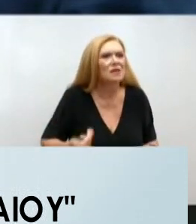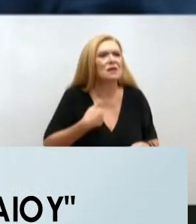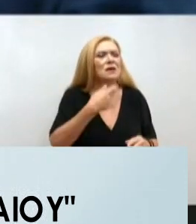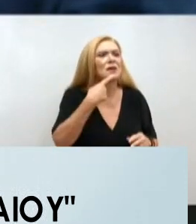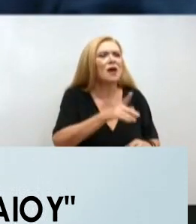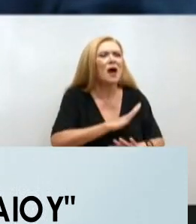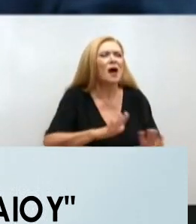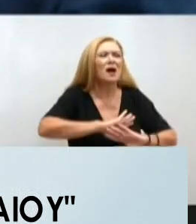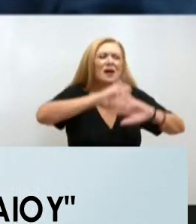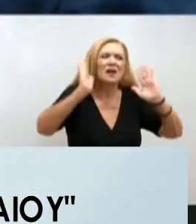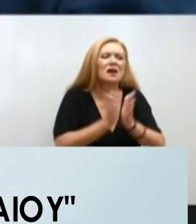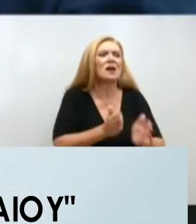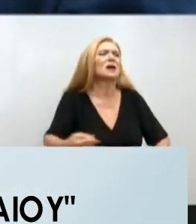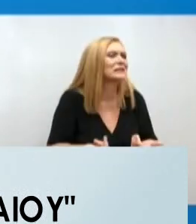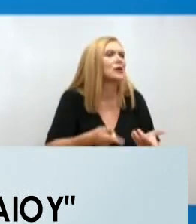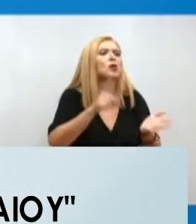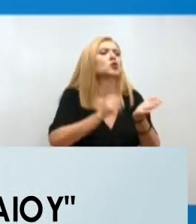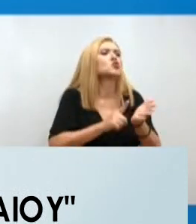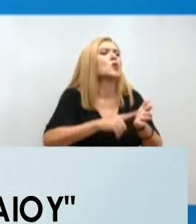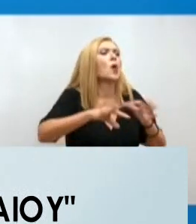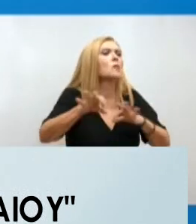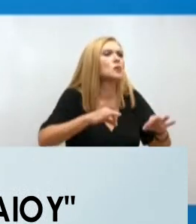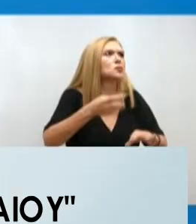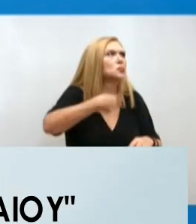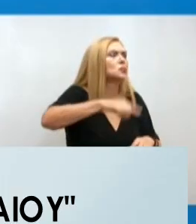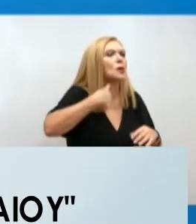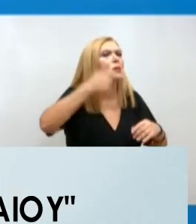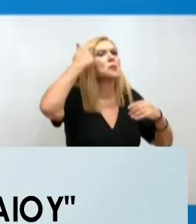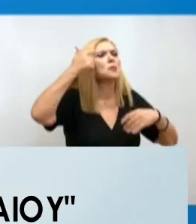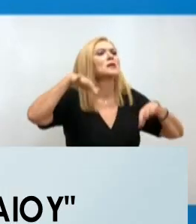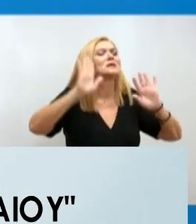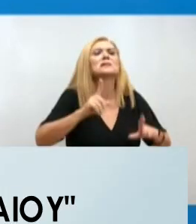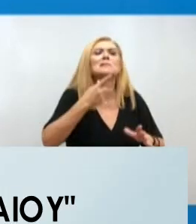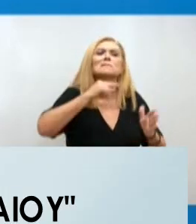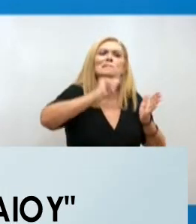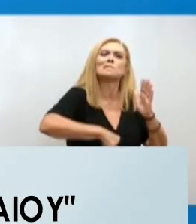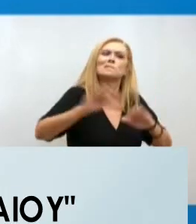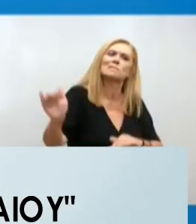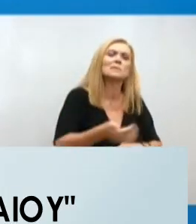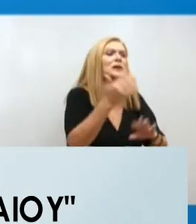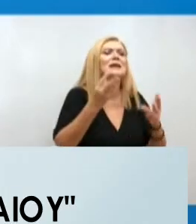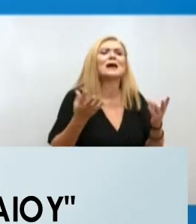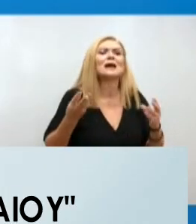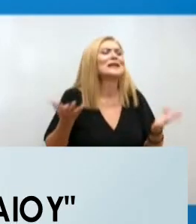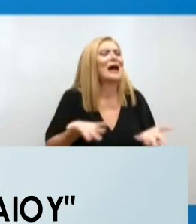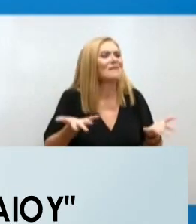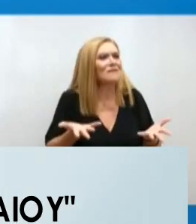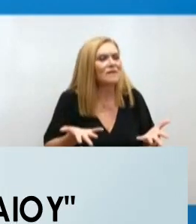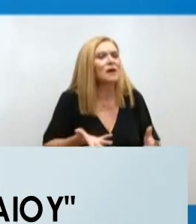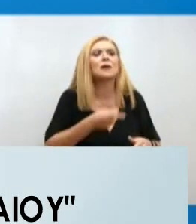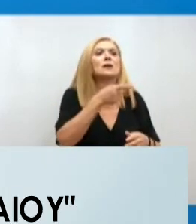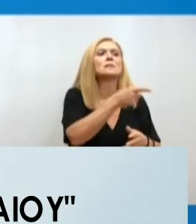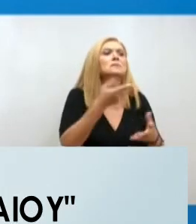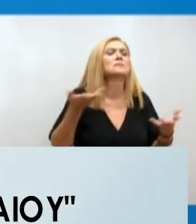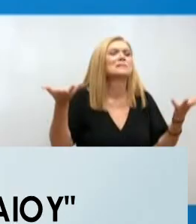ζήτημα των όσων προωθήθηκαν από την κυβέρνηση Νέας Δημοκρατίας με το γάμο των ομόφυλων ζευγαριών. Βεβαίως αυτό που τον γκρέμισε και θα συνεχίσει να τον